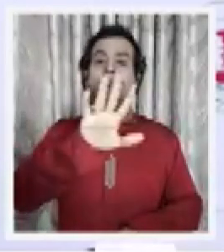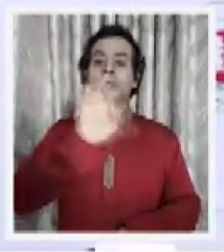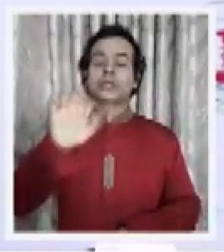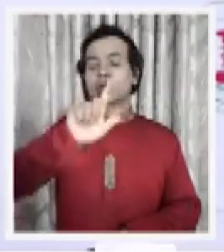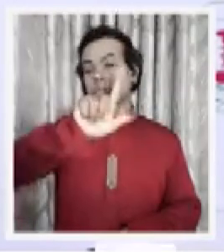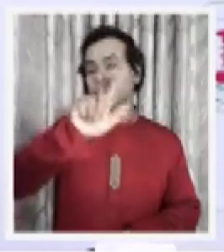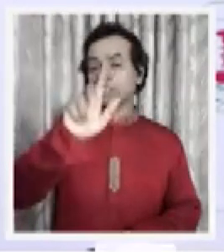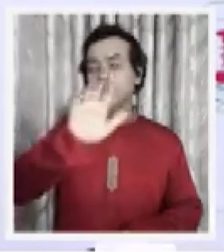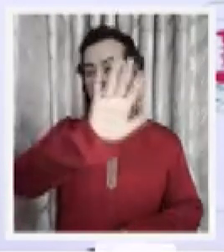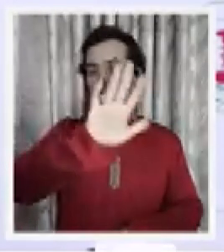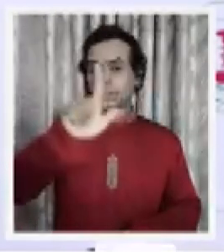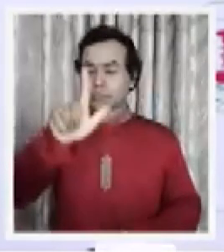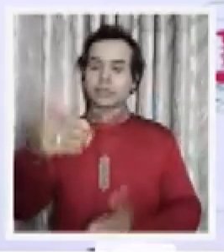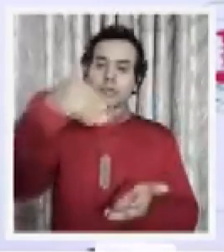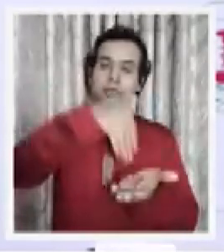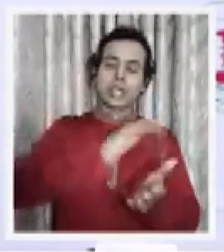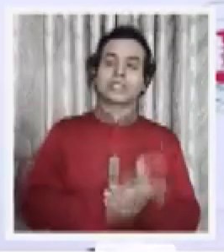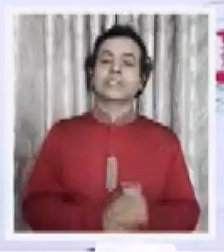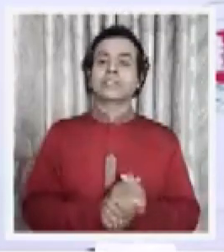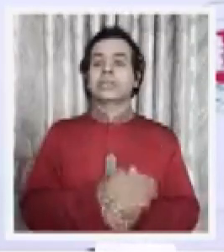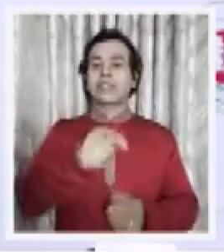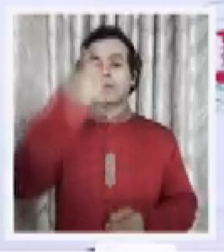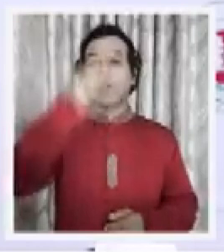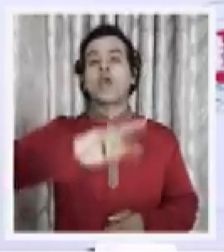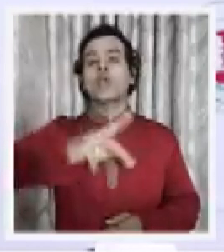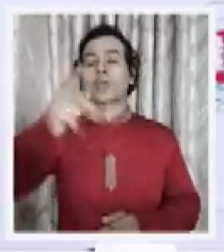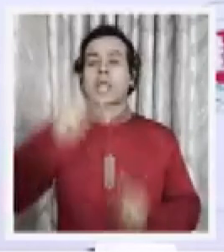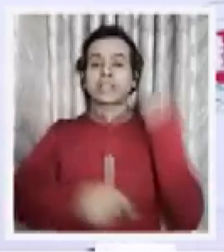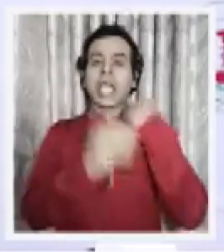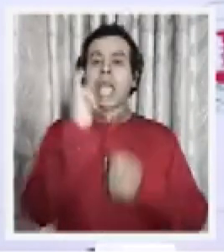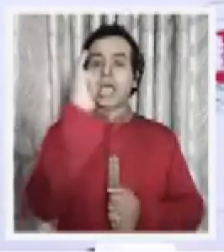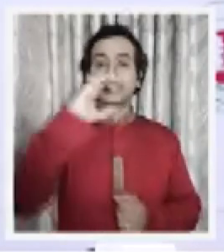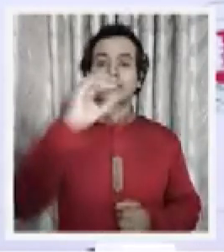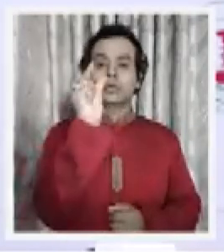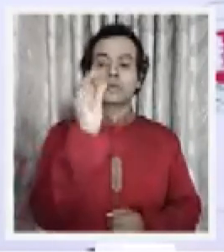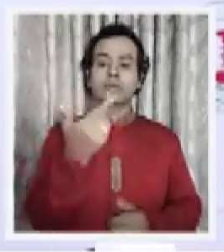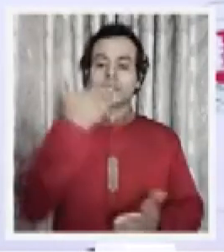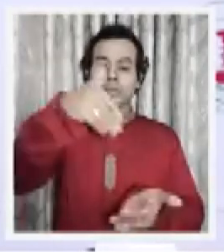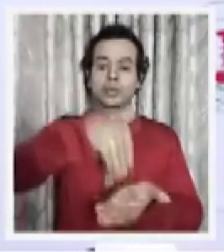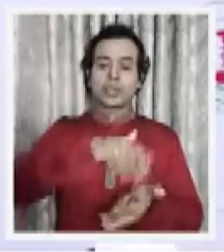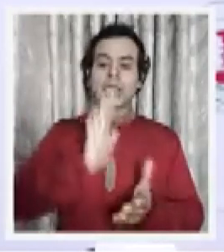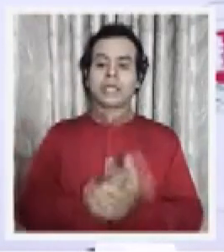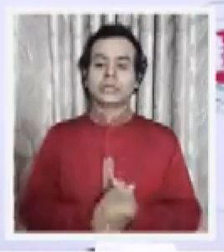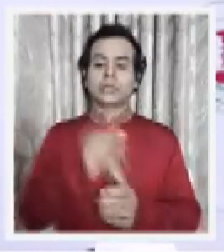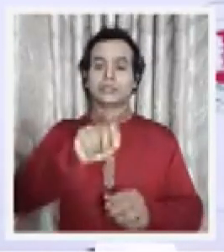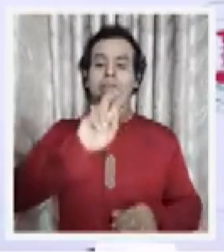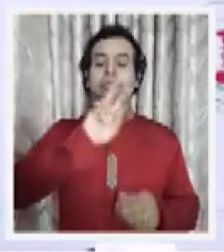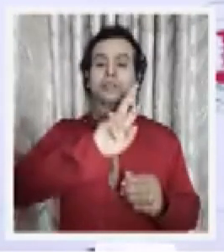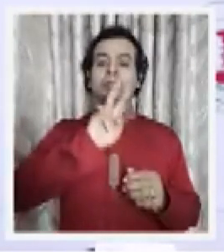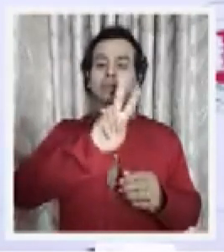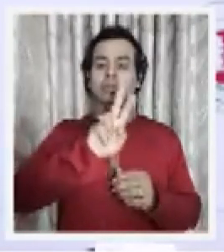আছেন 1,557 জন এবং সারা দেশের অন্যান্য হাসপাতালের আইসিইউ সজ্জায় রোগী ভর্তি আছেন